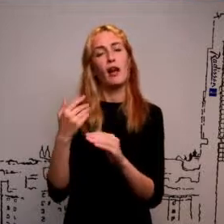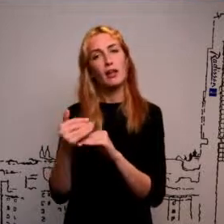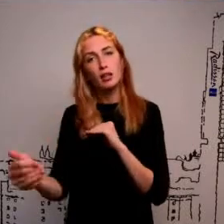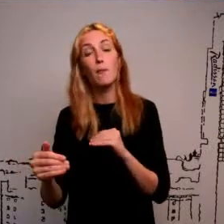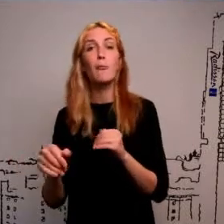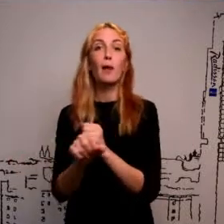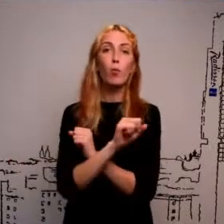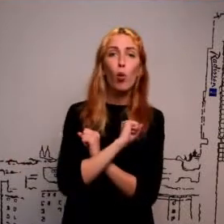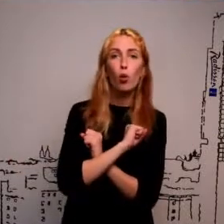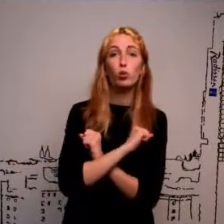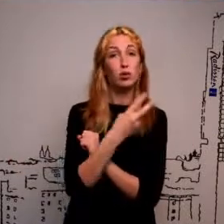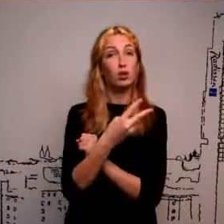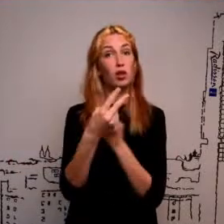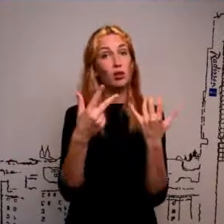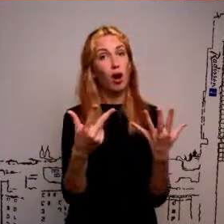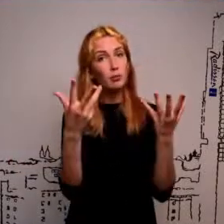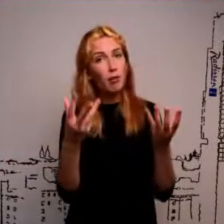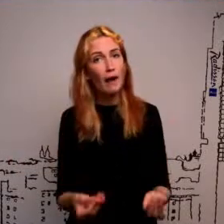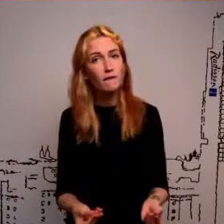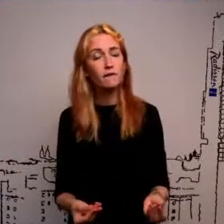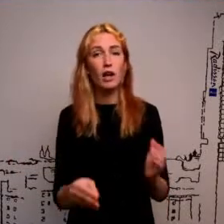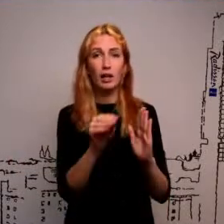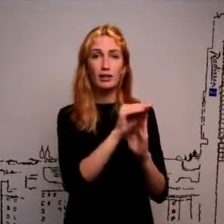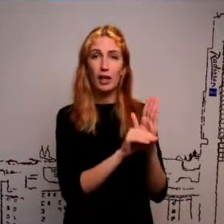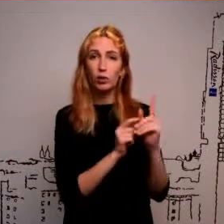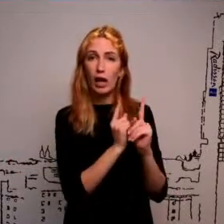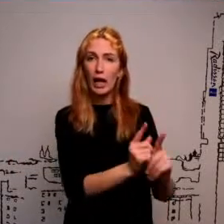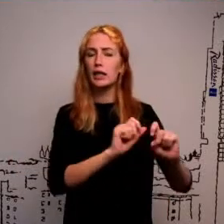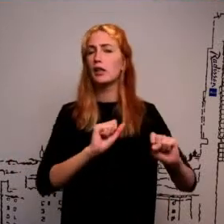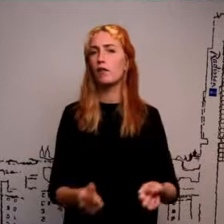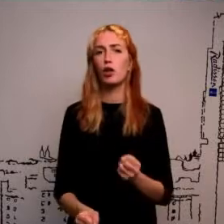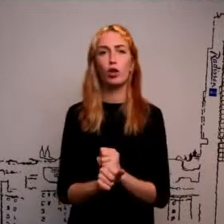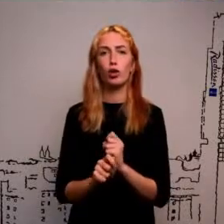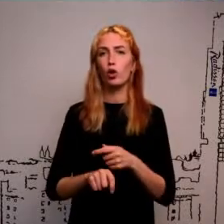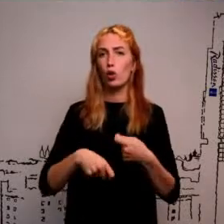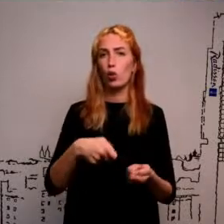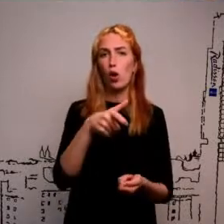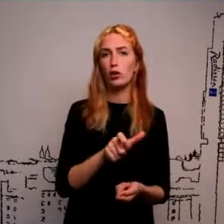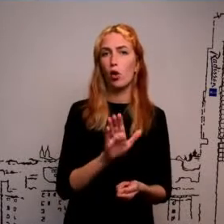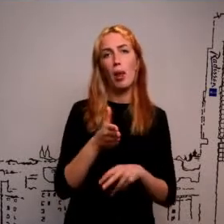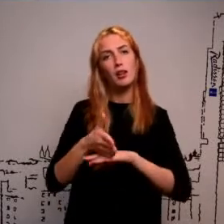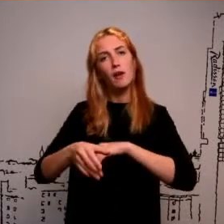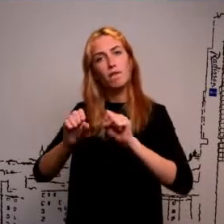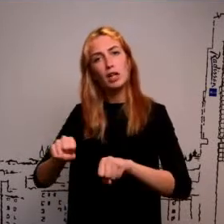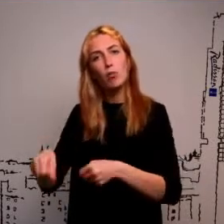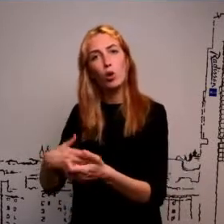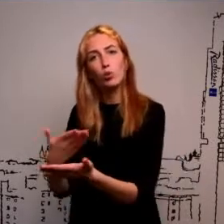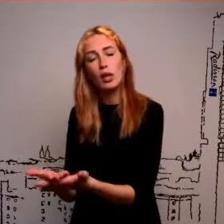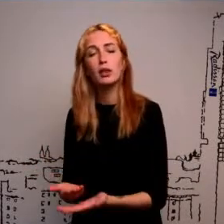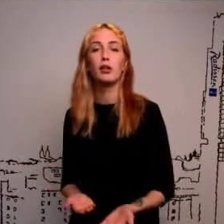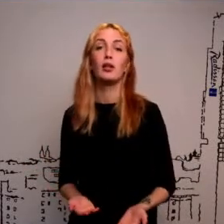on 28, mis on seadusest või võibolla tööandjal on mingid täiendavad võimalused, kõik täiendavad